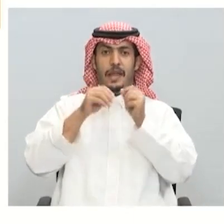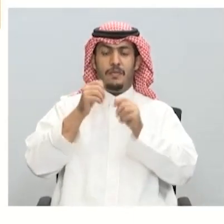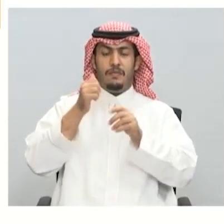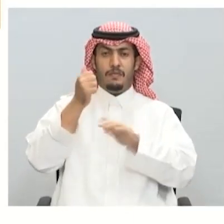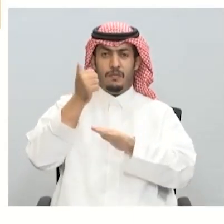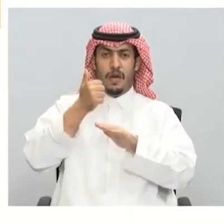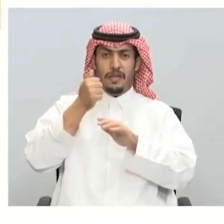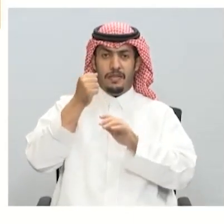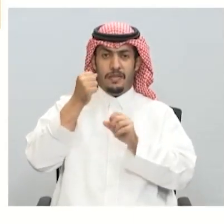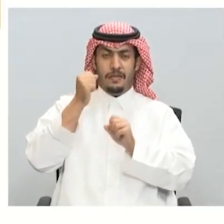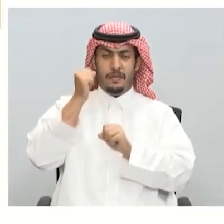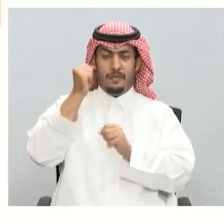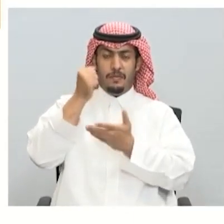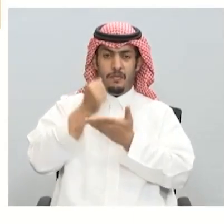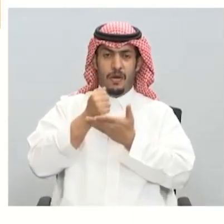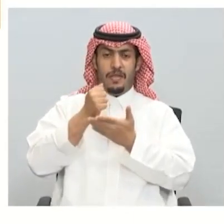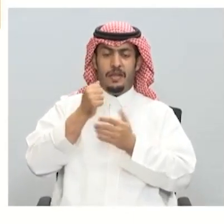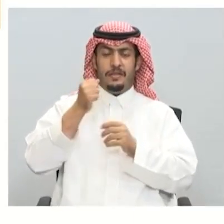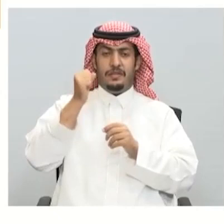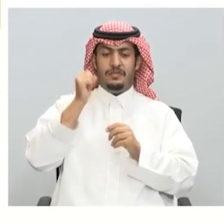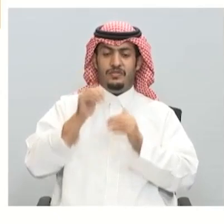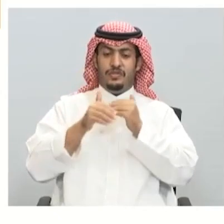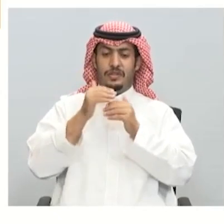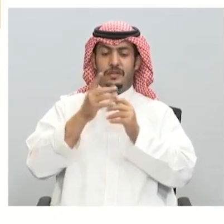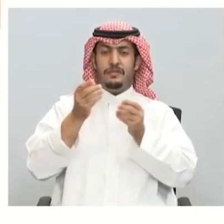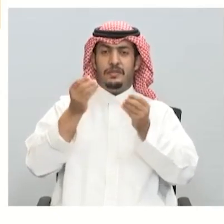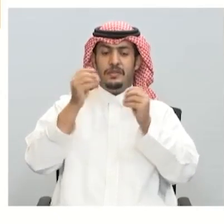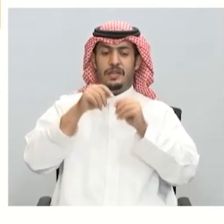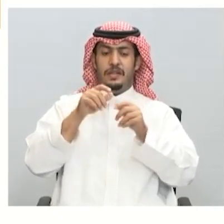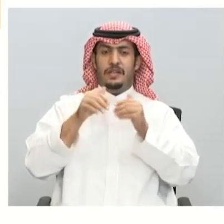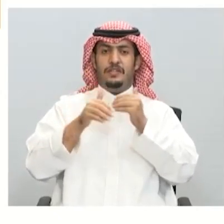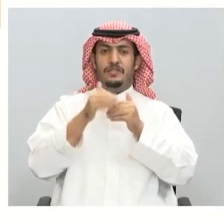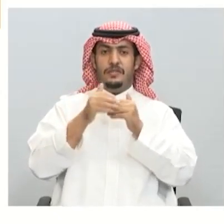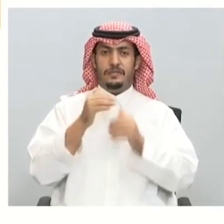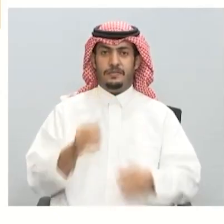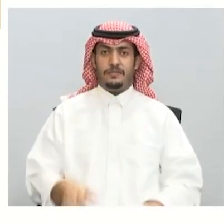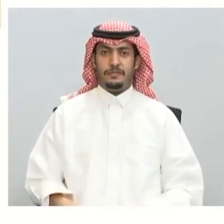اعاده تنظيم اجراءات العمل في حث القوه على زياده انتاجيتها